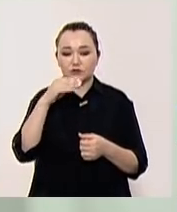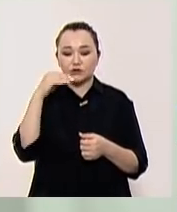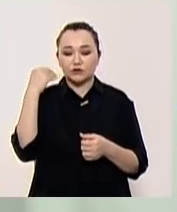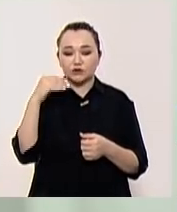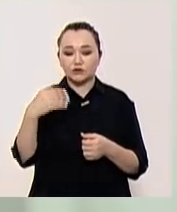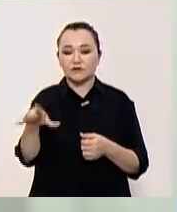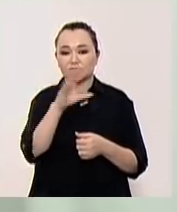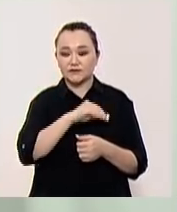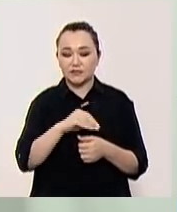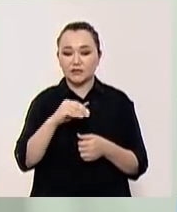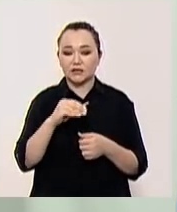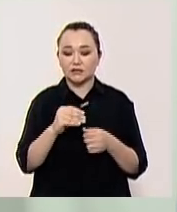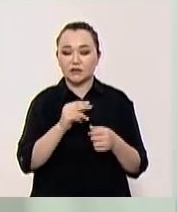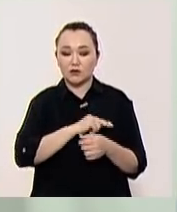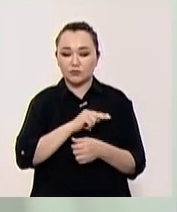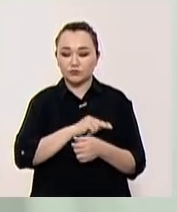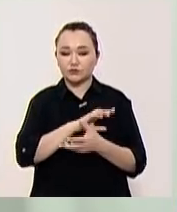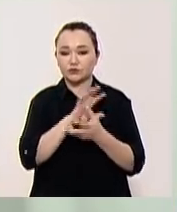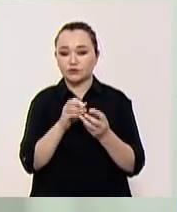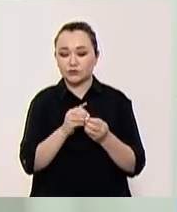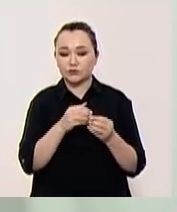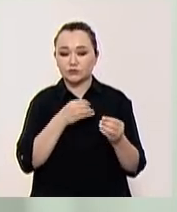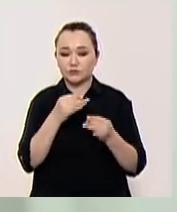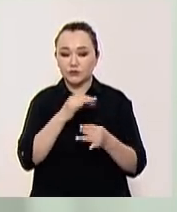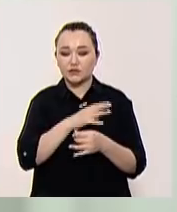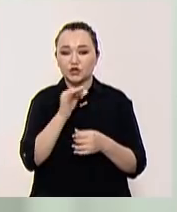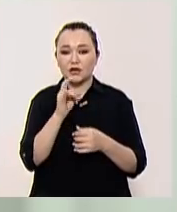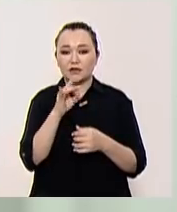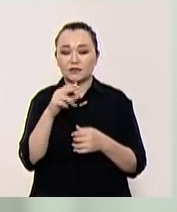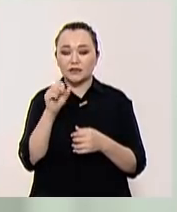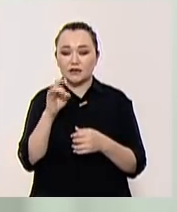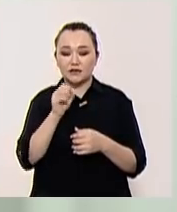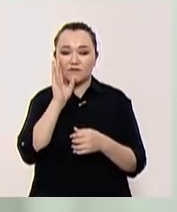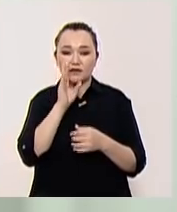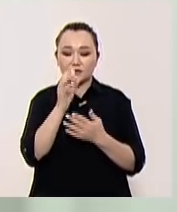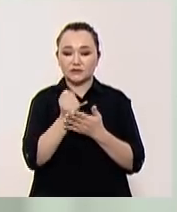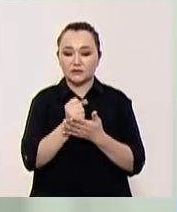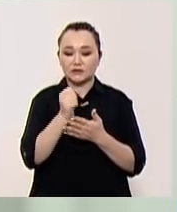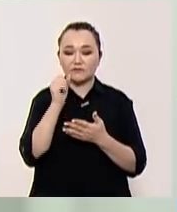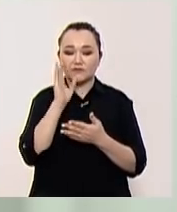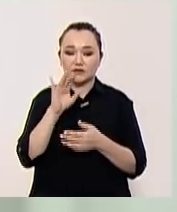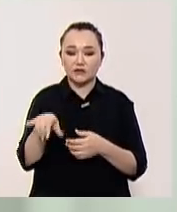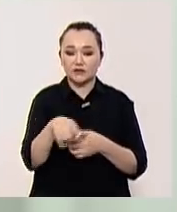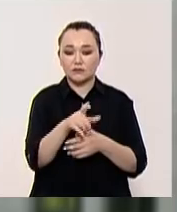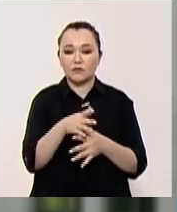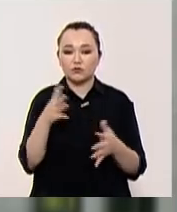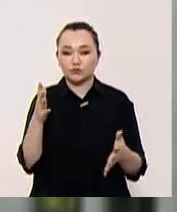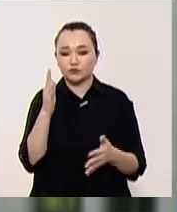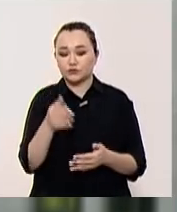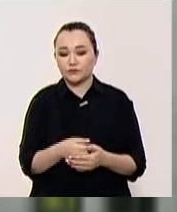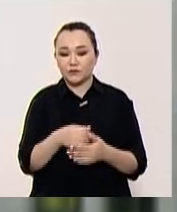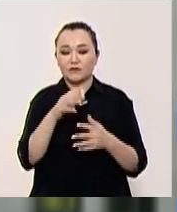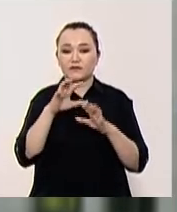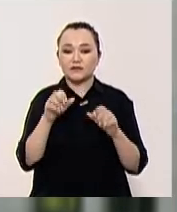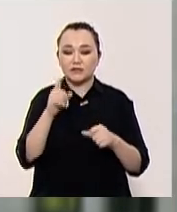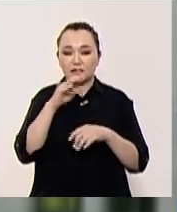тараптарымен жүргізілген жұмыс нәтижесінде Шардара су қоймасына құятын ағын су көлемі ұлғайтылды. Үкімет